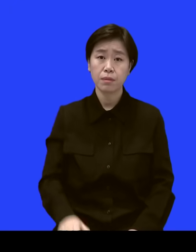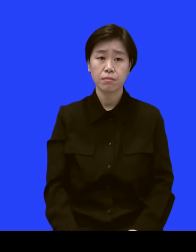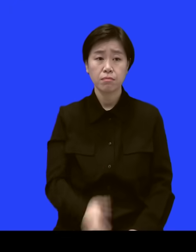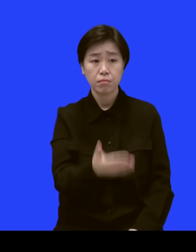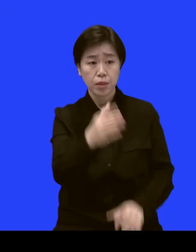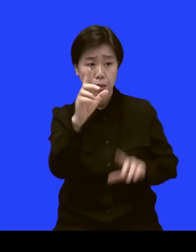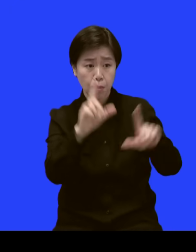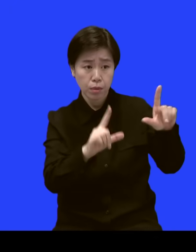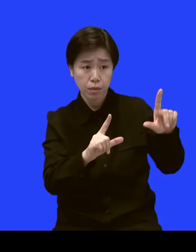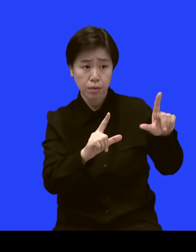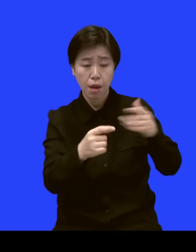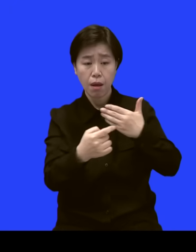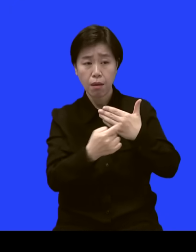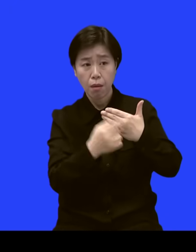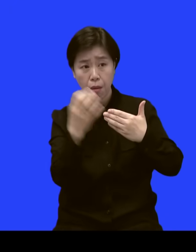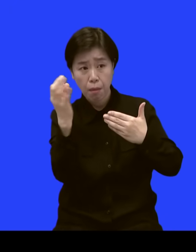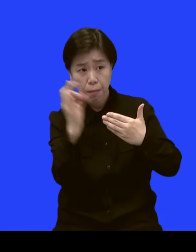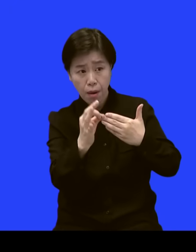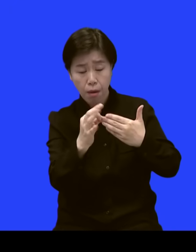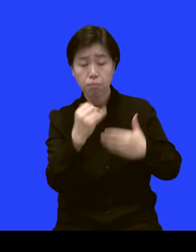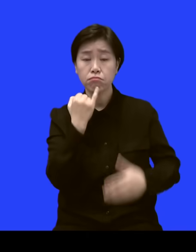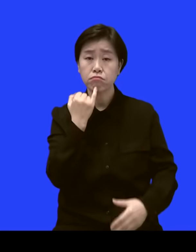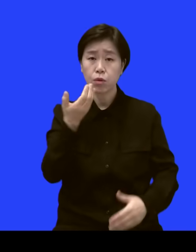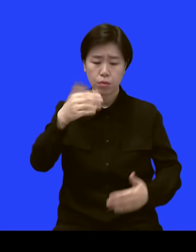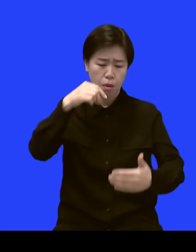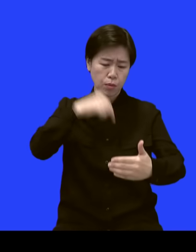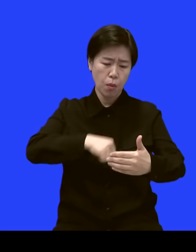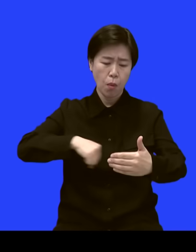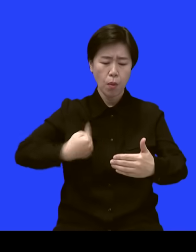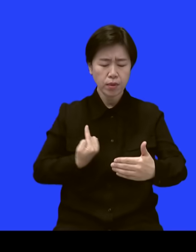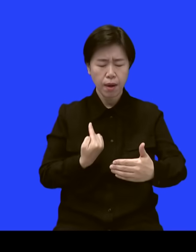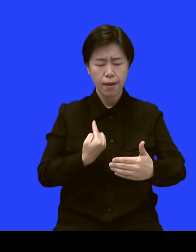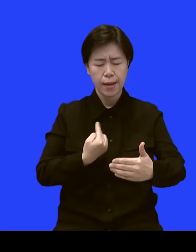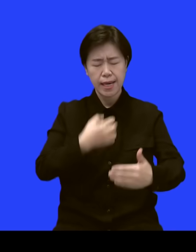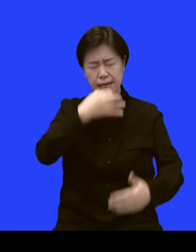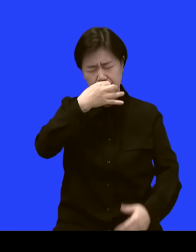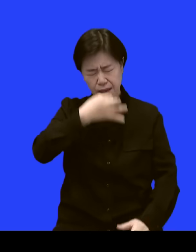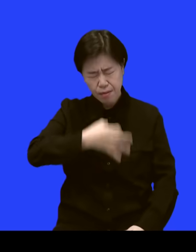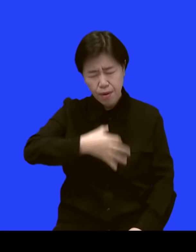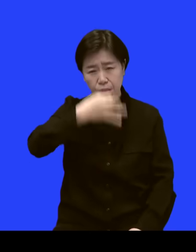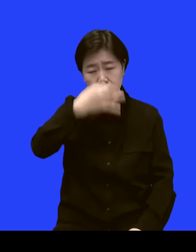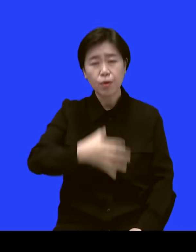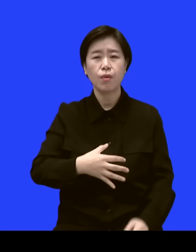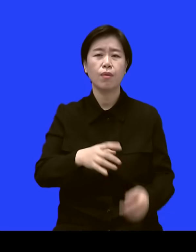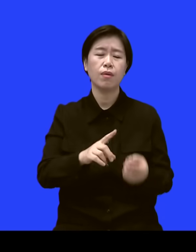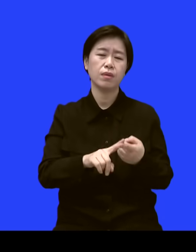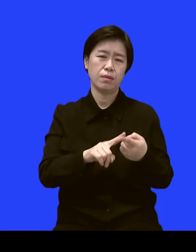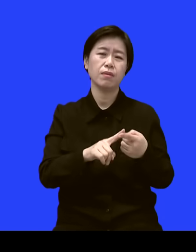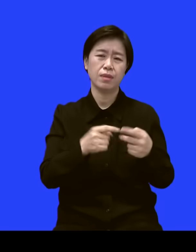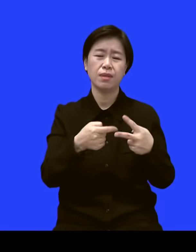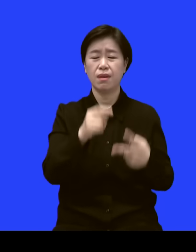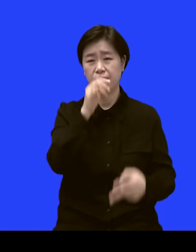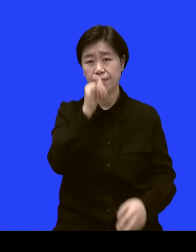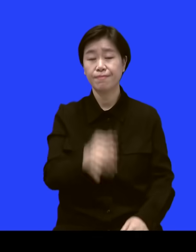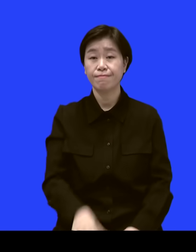또 얼마나 타들어갔을지가 막 감히 제가 말할 수 없을 정도로 많이 힘드셨을 것 같다는 생각이 들고 네.